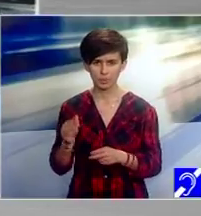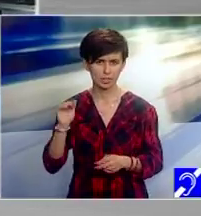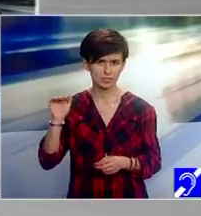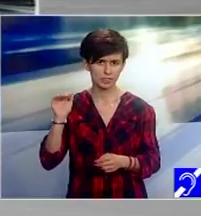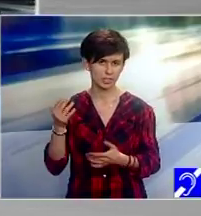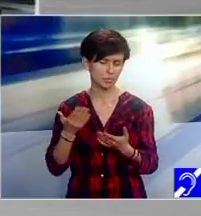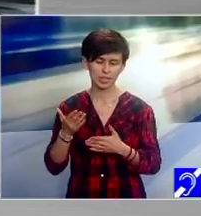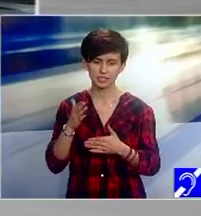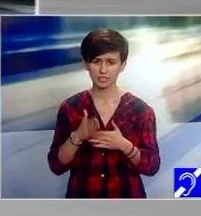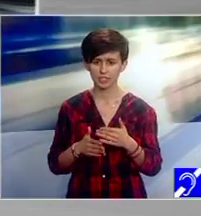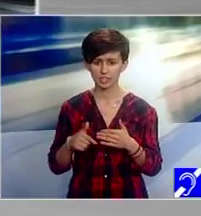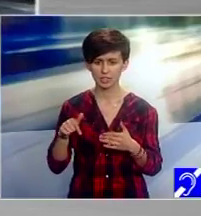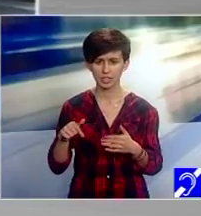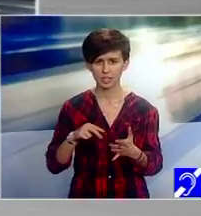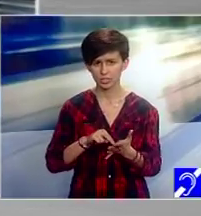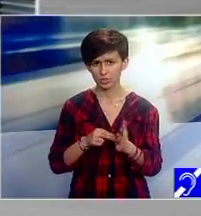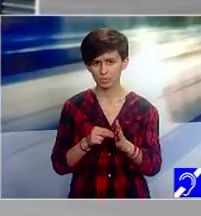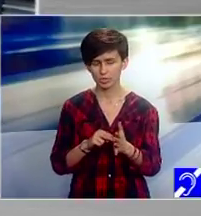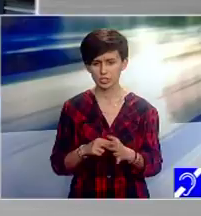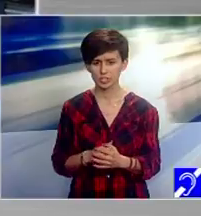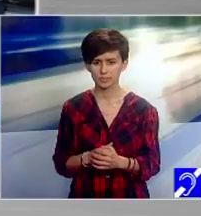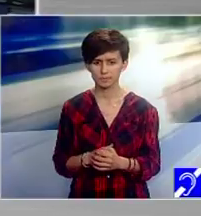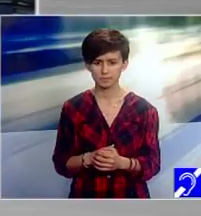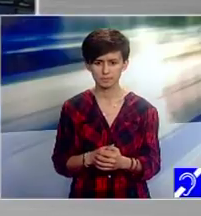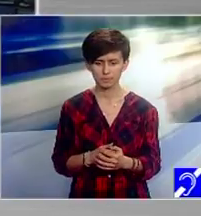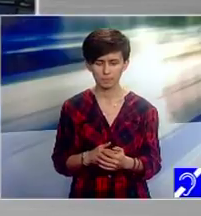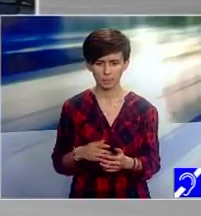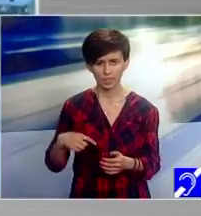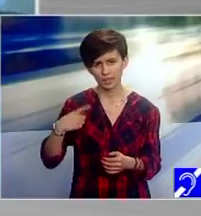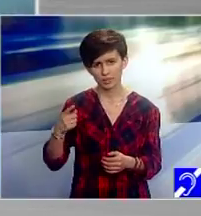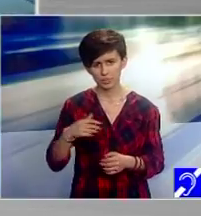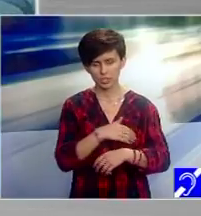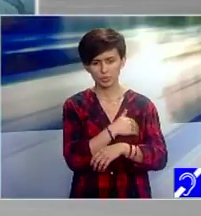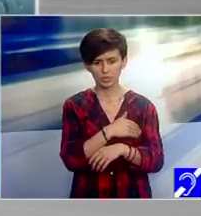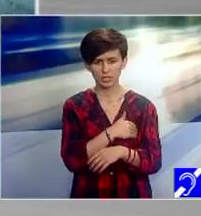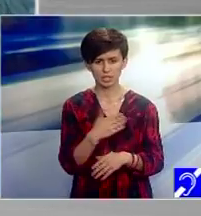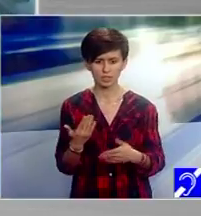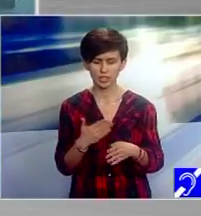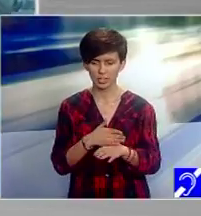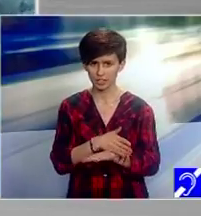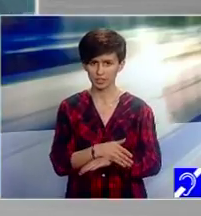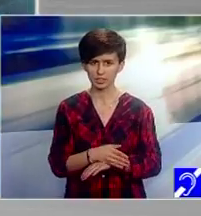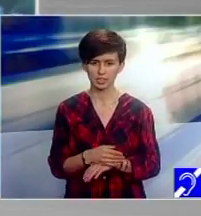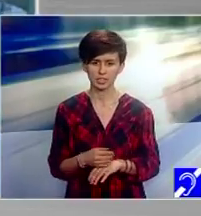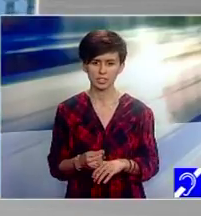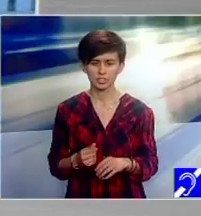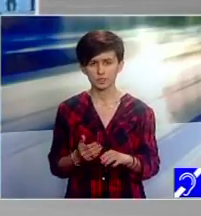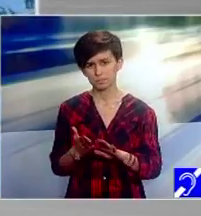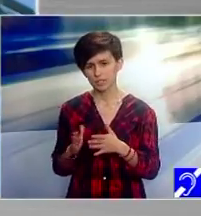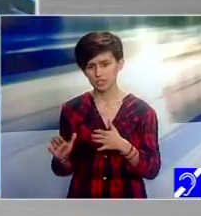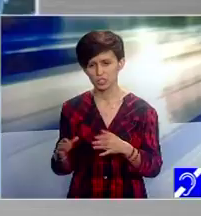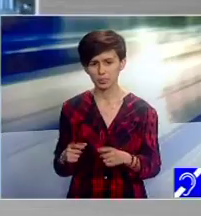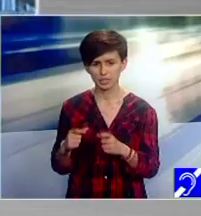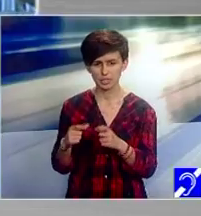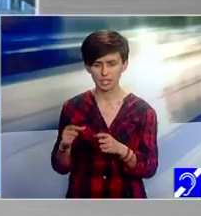este finalitatea acestui proces? În momentul în care un elev care intră în școala dumneavoastră și începe de la clasele mici, de la intervenție